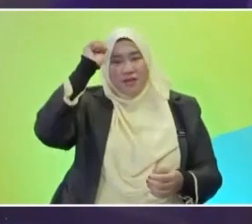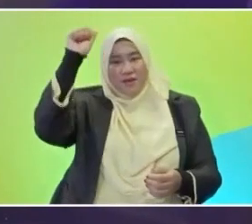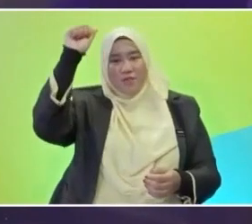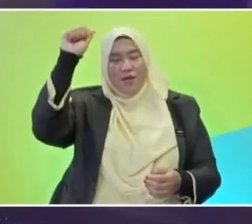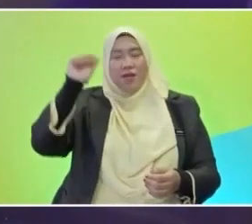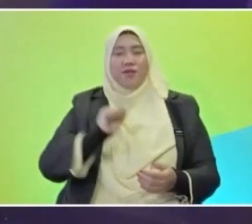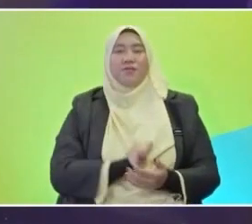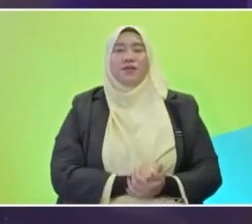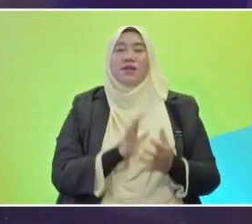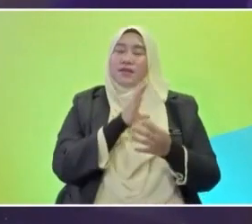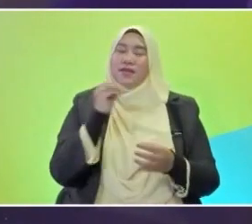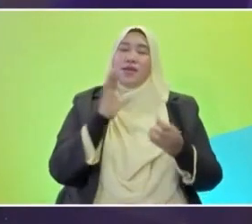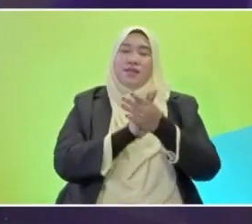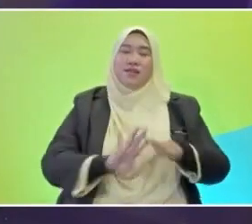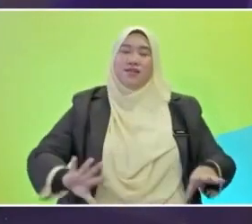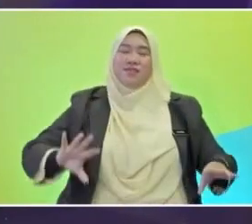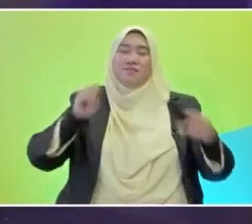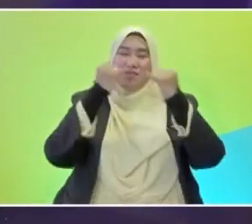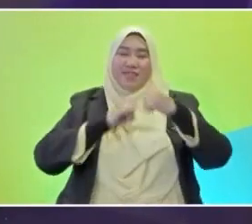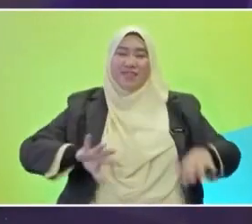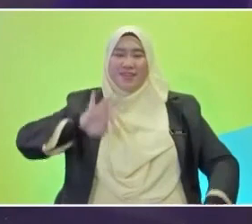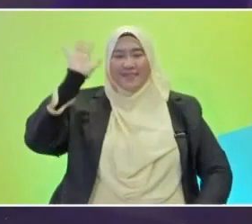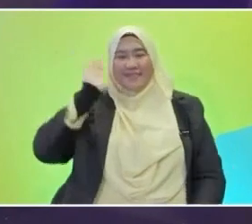dan salam sejahtera bye